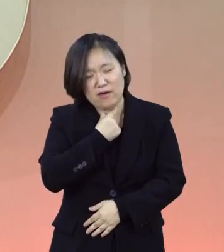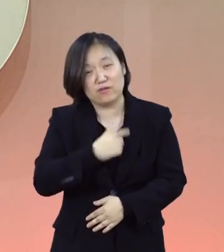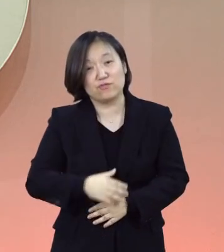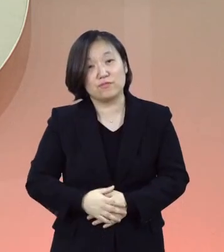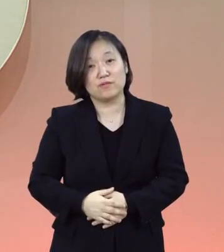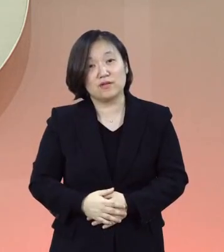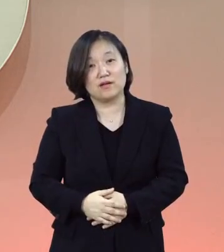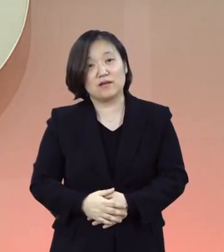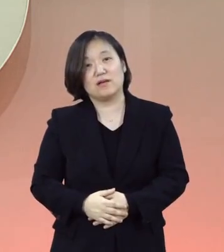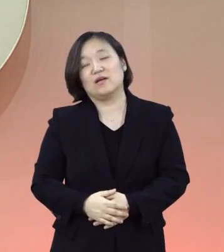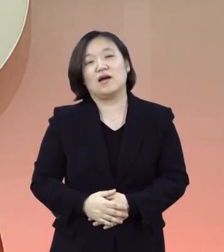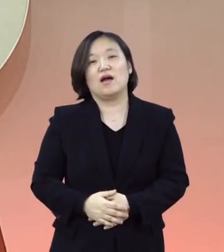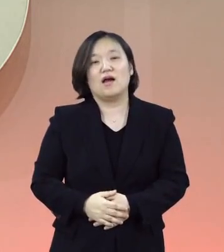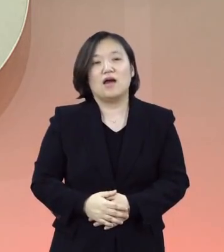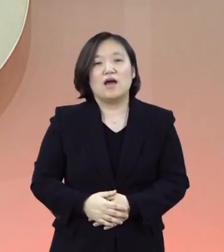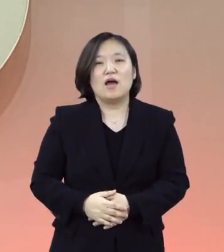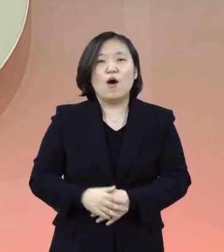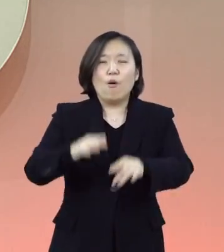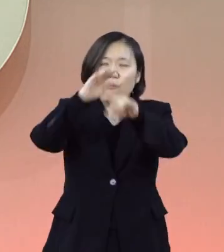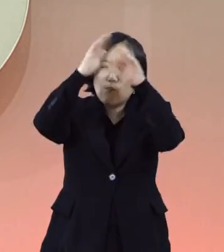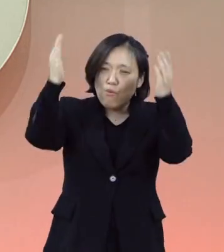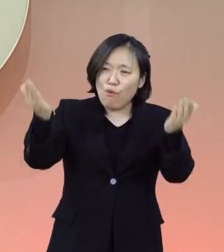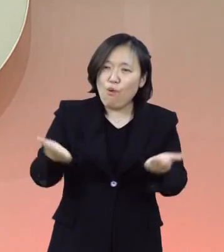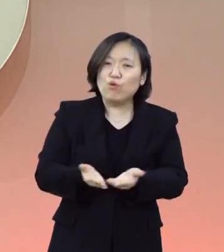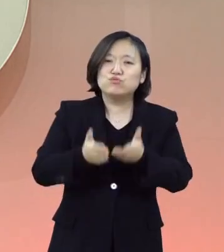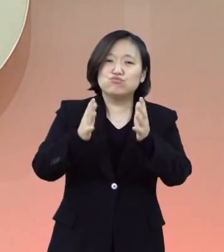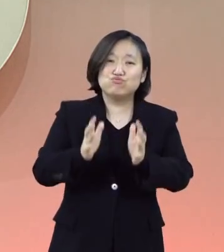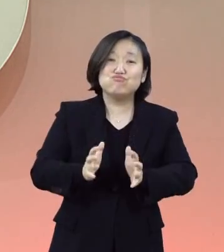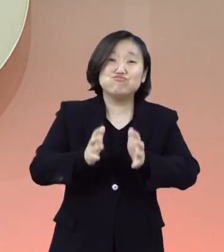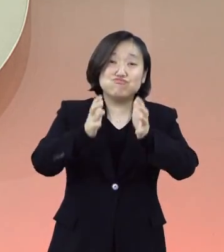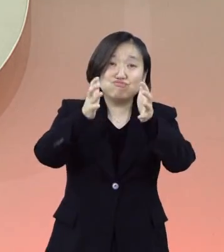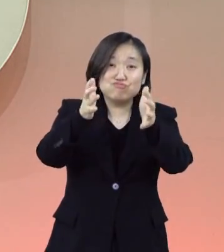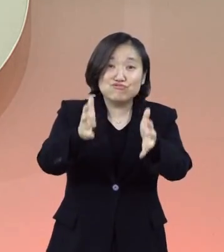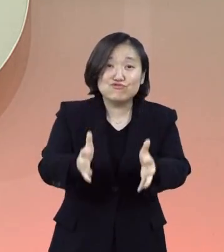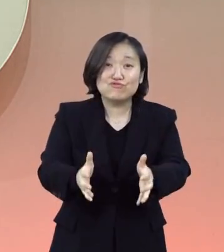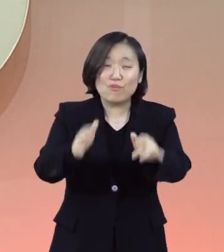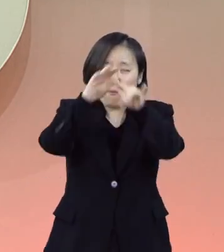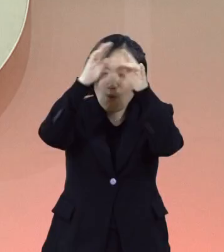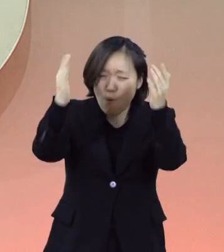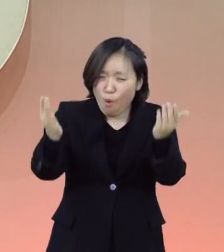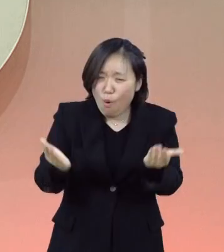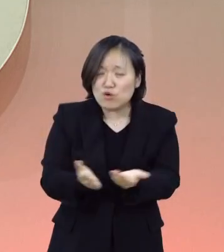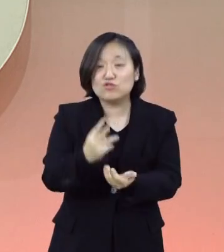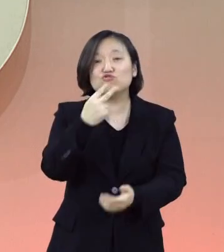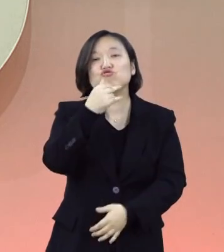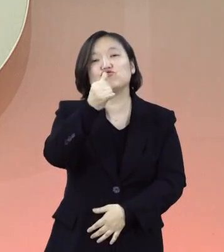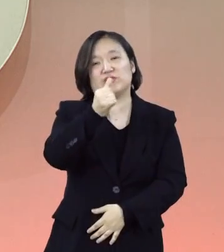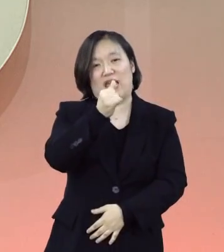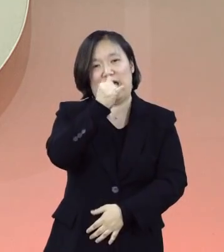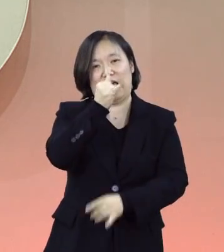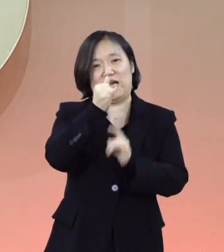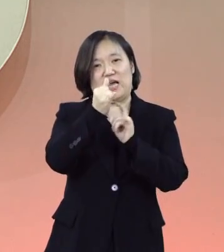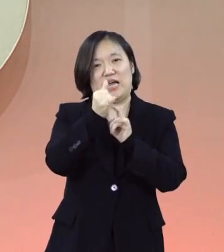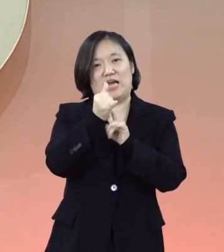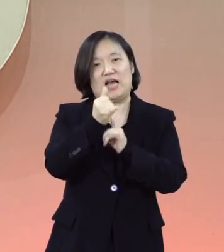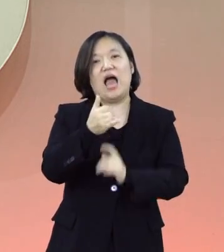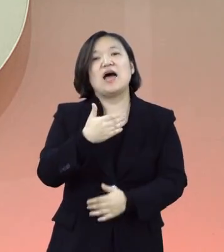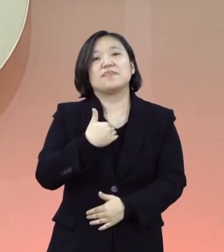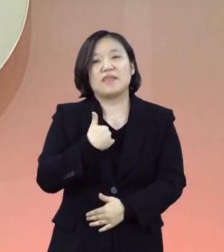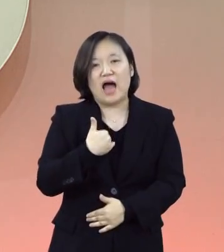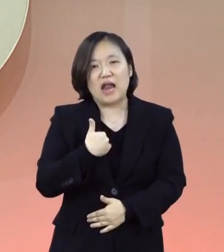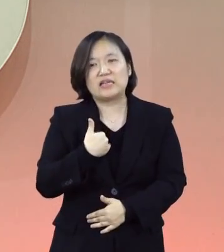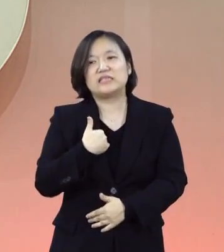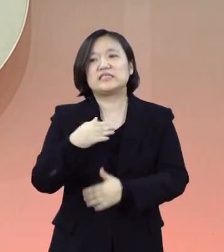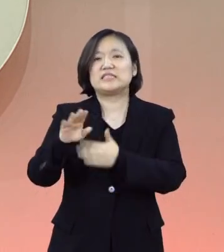원하옵건대 이 모든 우주에 모든 중생 다 함께 나와